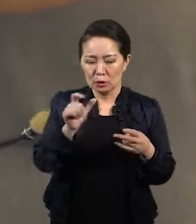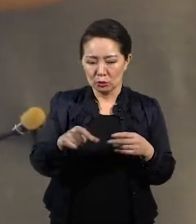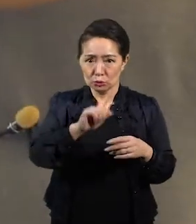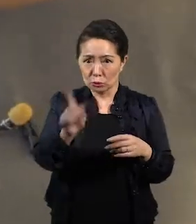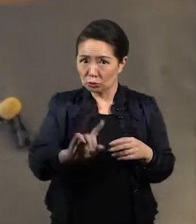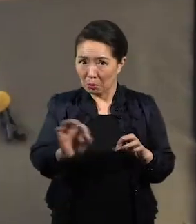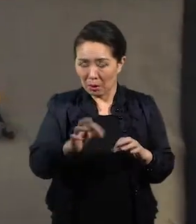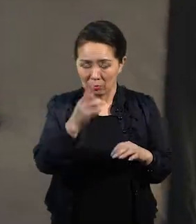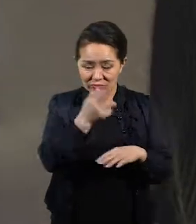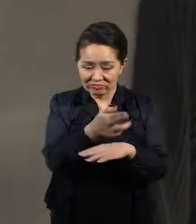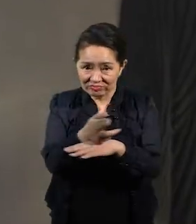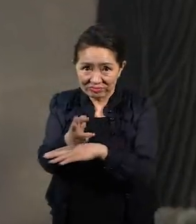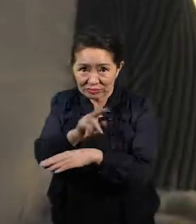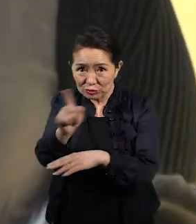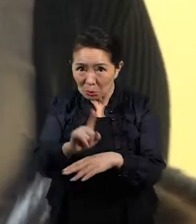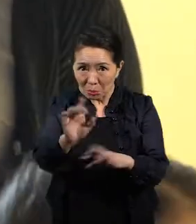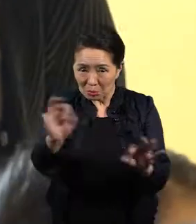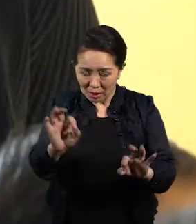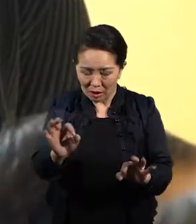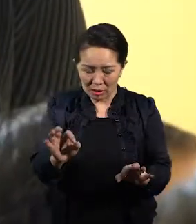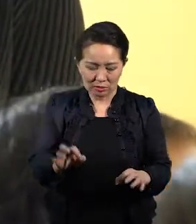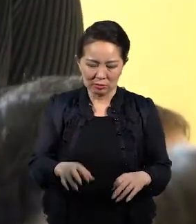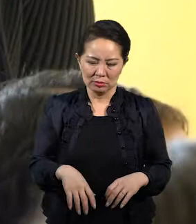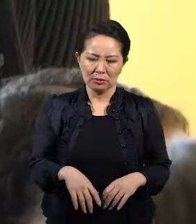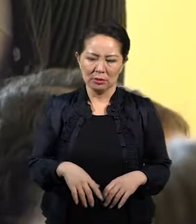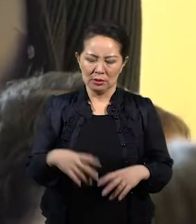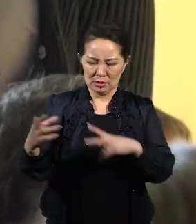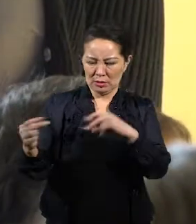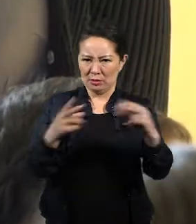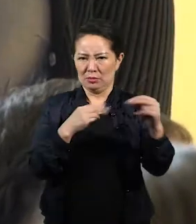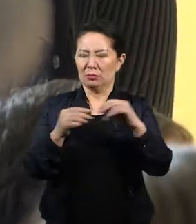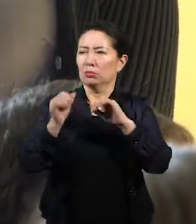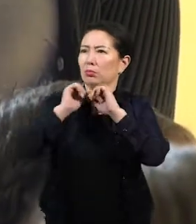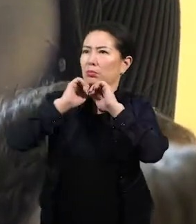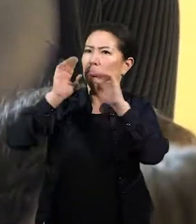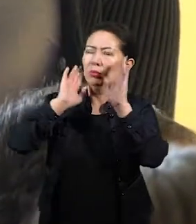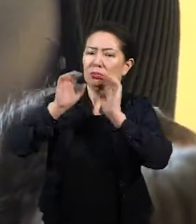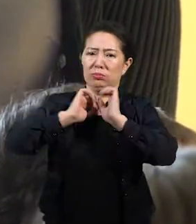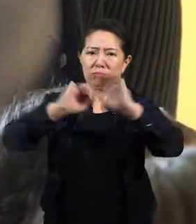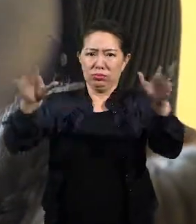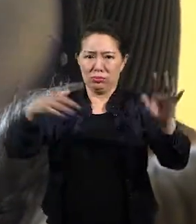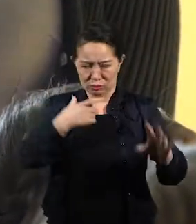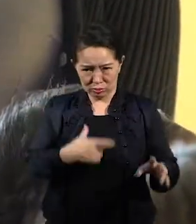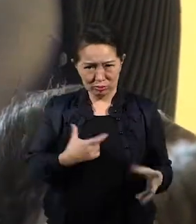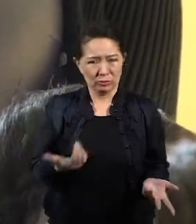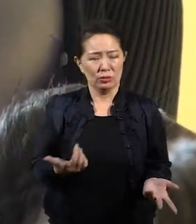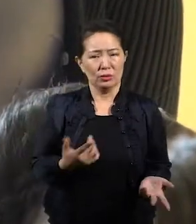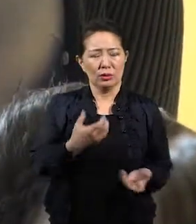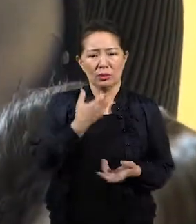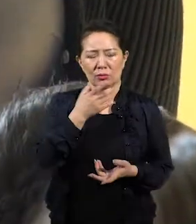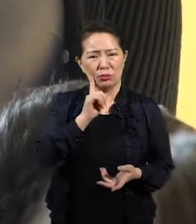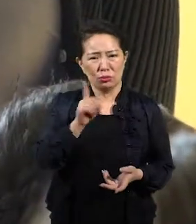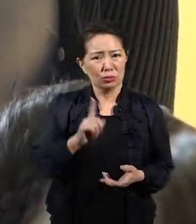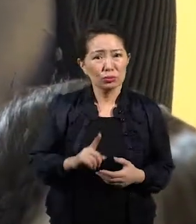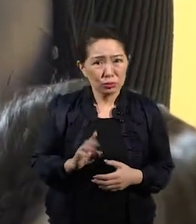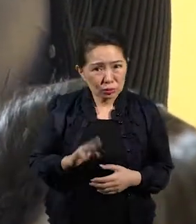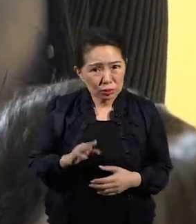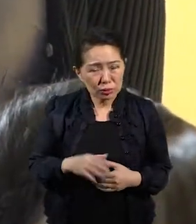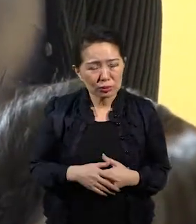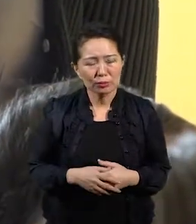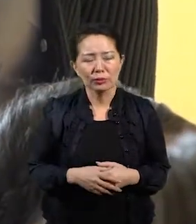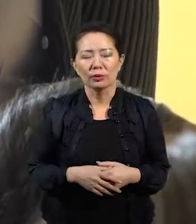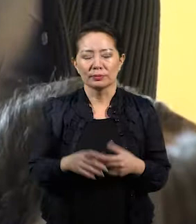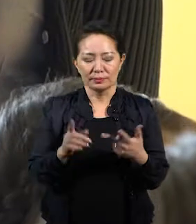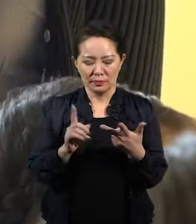мэдээж зөвшөөрөөгүй юм ишлийг тэгээд яагаад мэдээж хүн хэрэглэн бичлэг олон нийтэд нөгөө тараахыг хүсэхгүй.